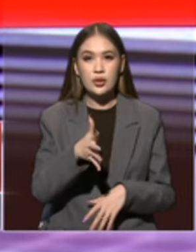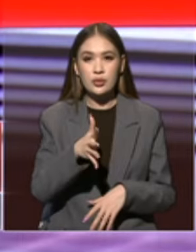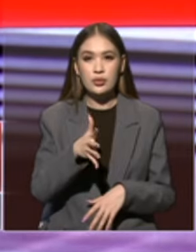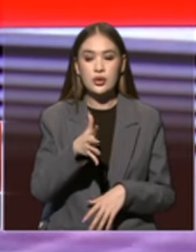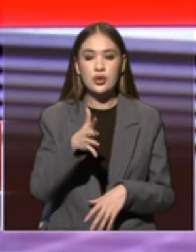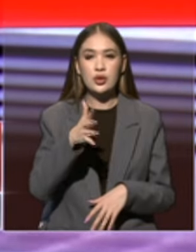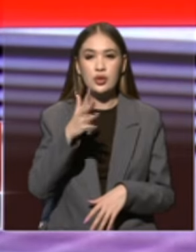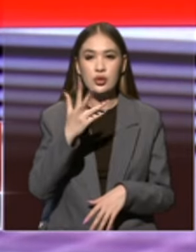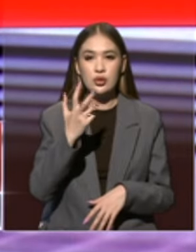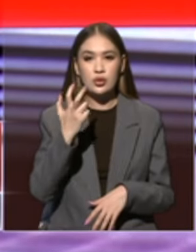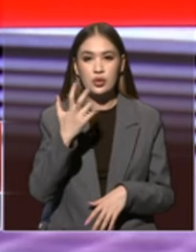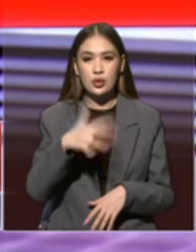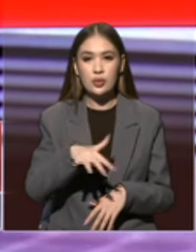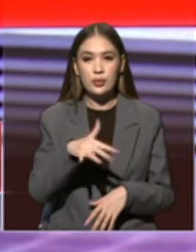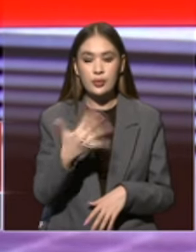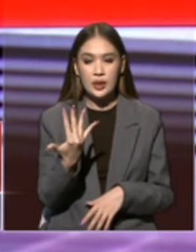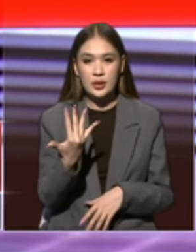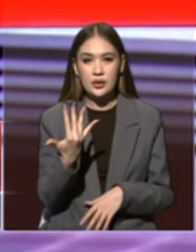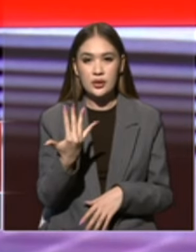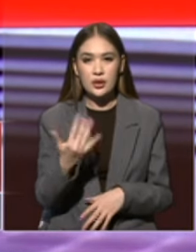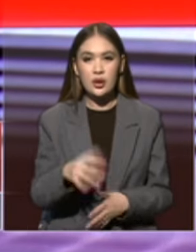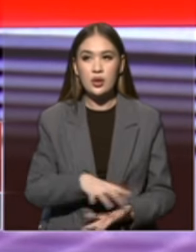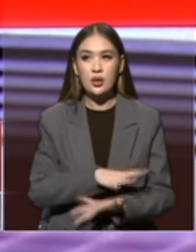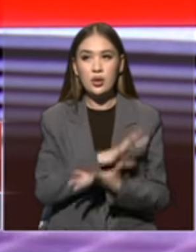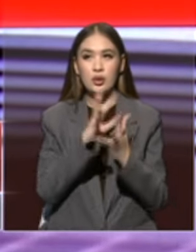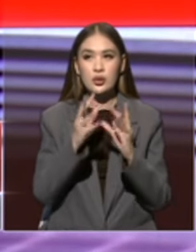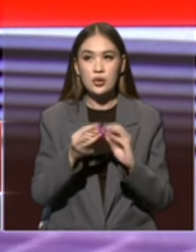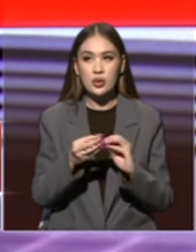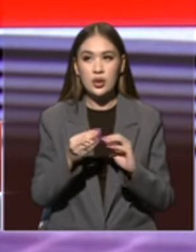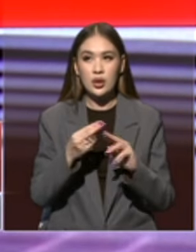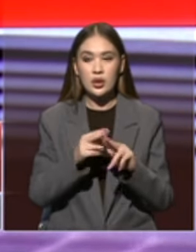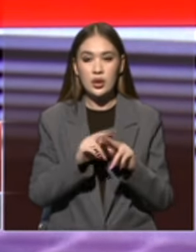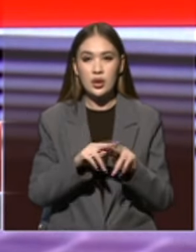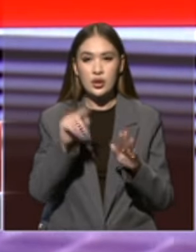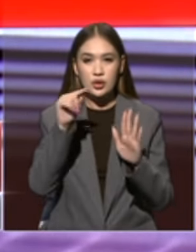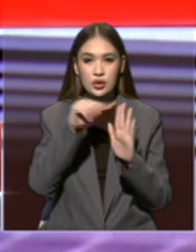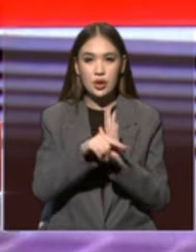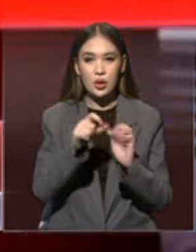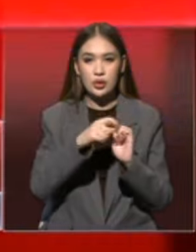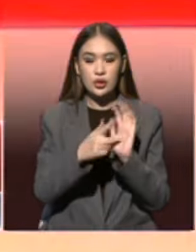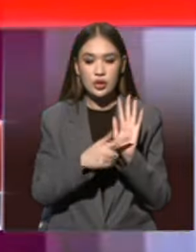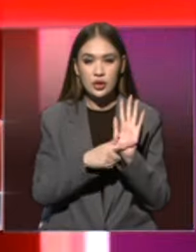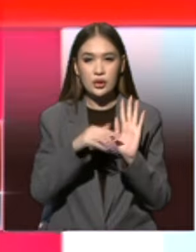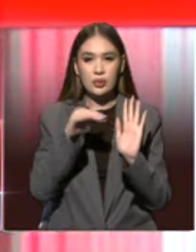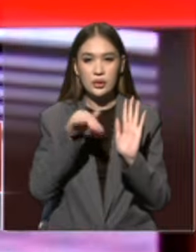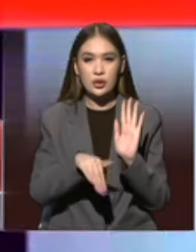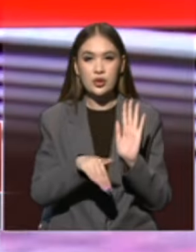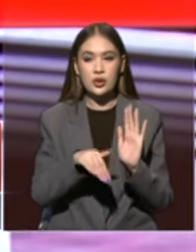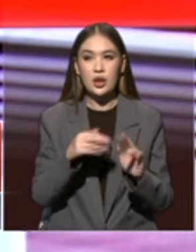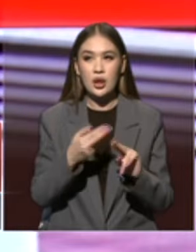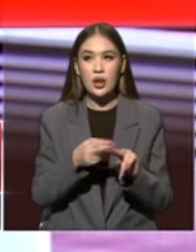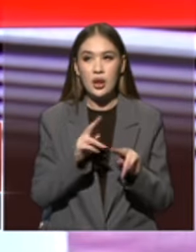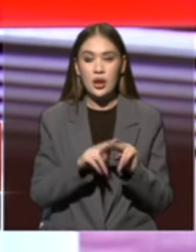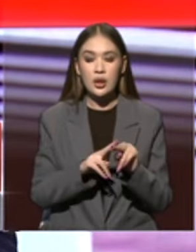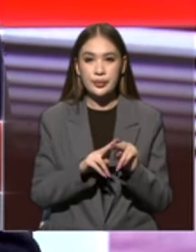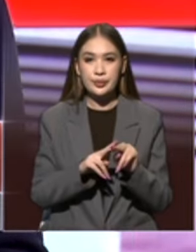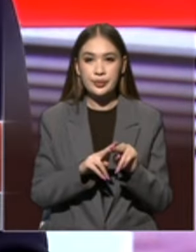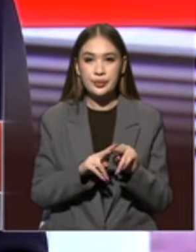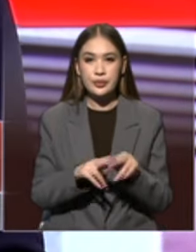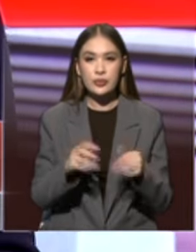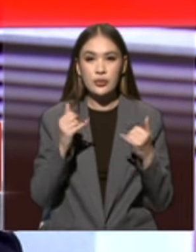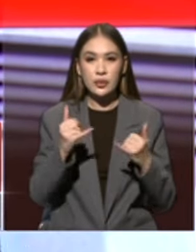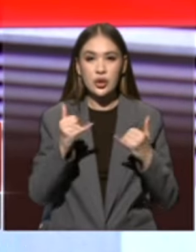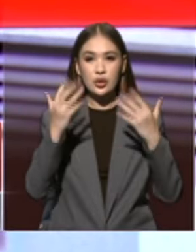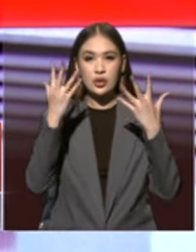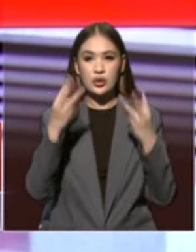саяжай бар. Бәрін қосқанда қанша болды сонда? Не, оның ішінде отыр. 17000 ішінде. 17000 ішінде. Соның ішінде отыр. Бүгінгі